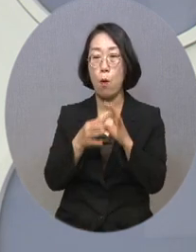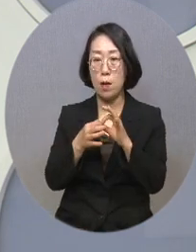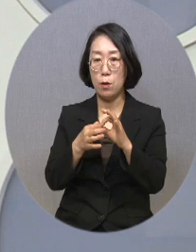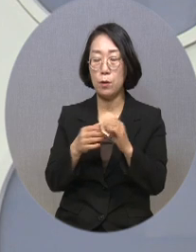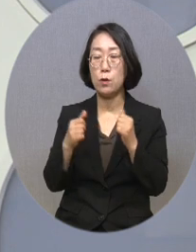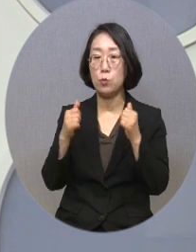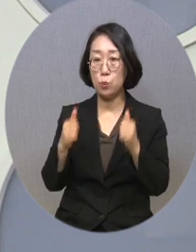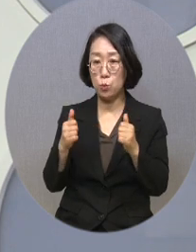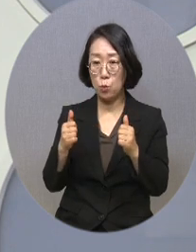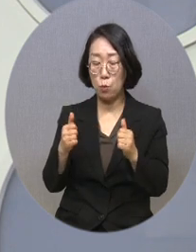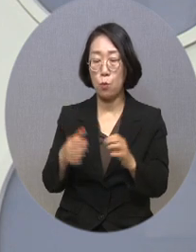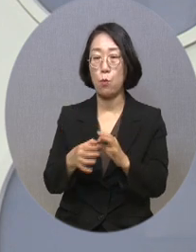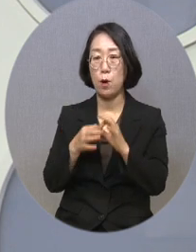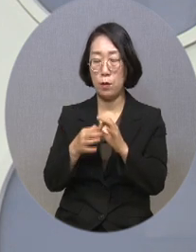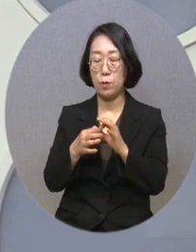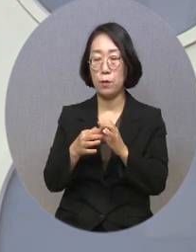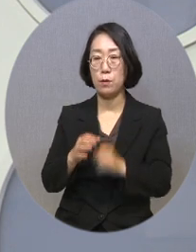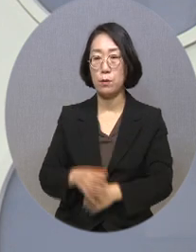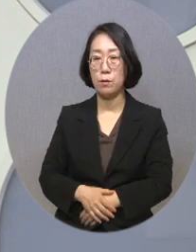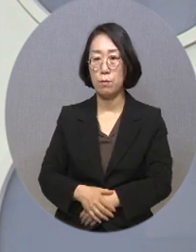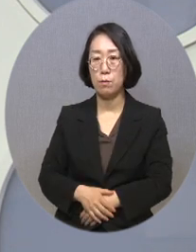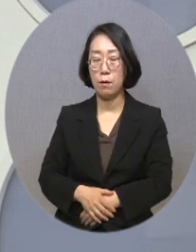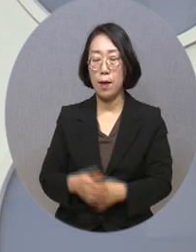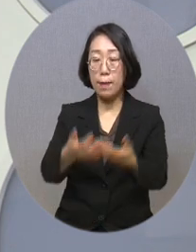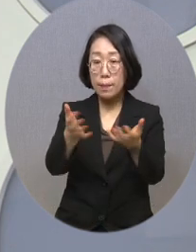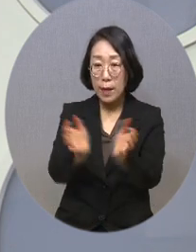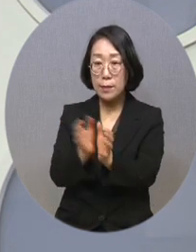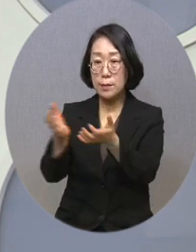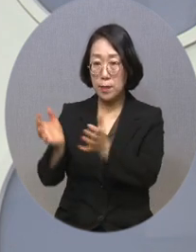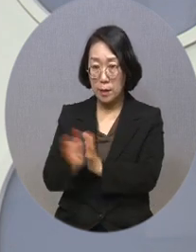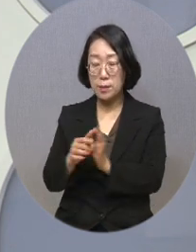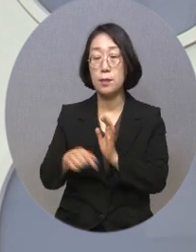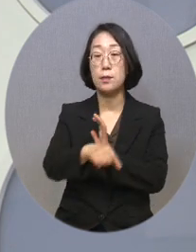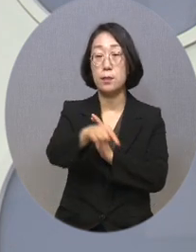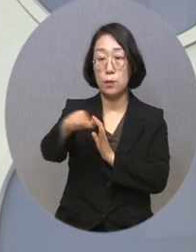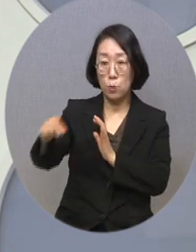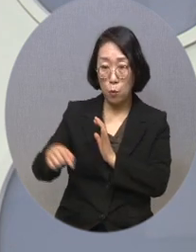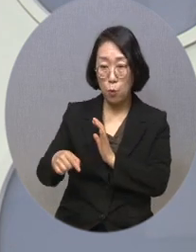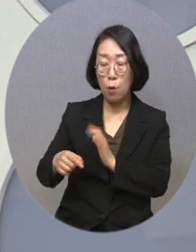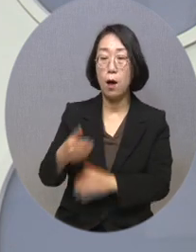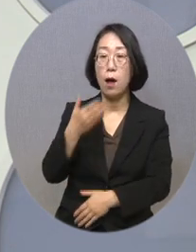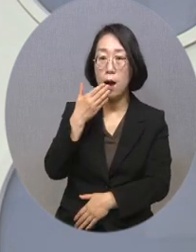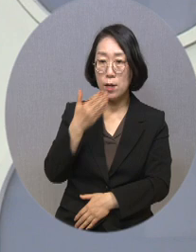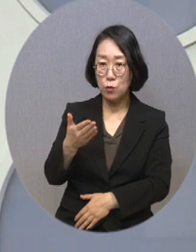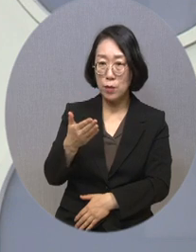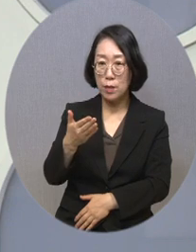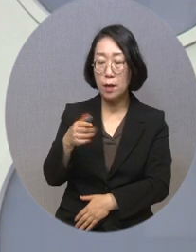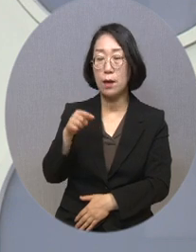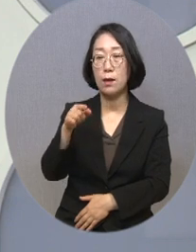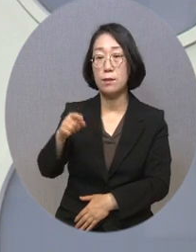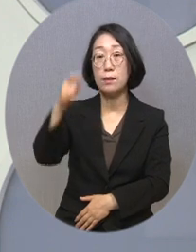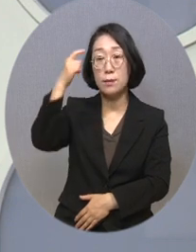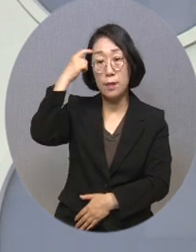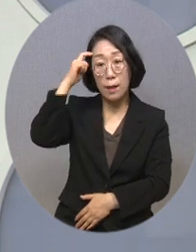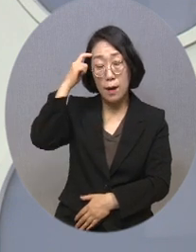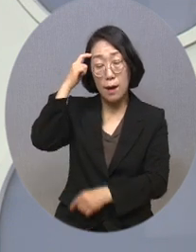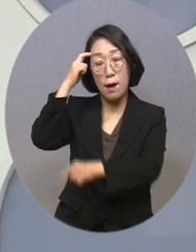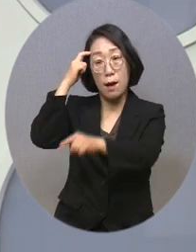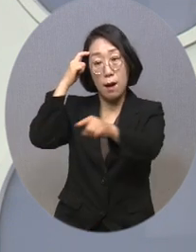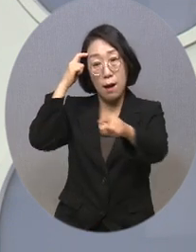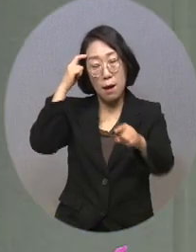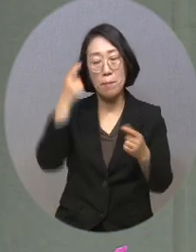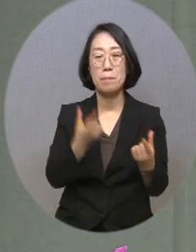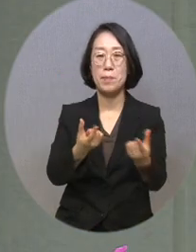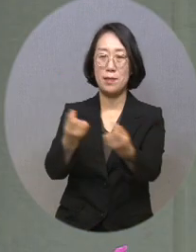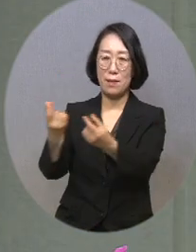소송 부분은 저 그 각 단체들도 해야 된다라고 하는 것이 지금 전문 자격사자들의 그런